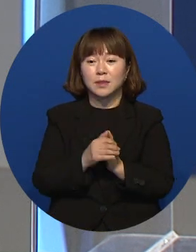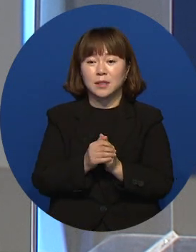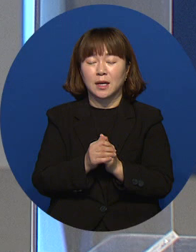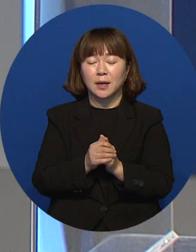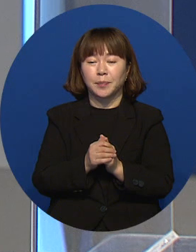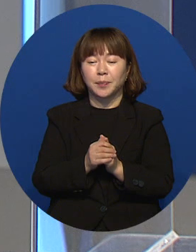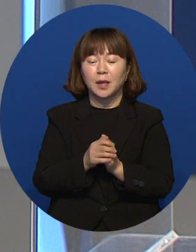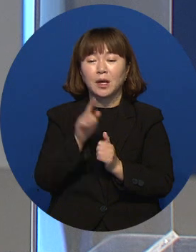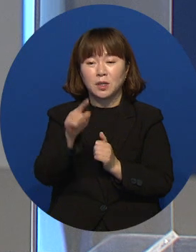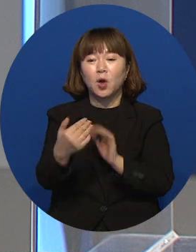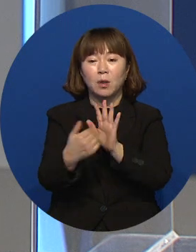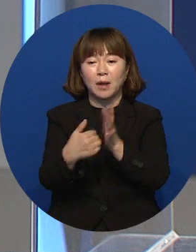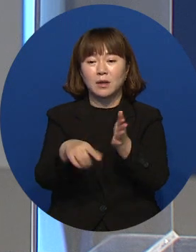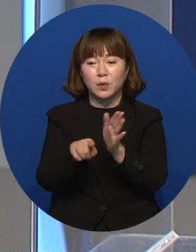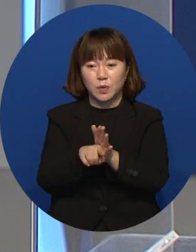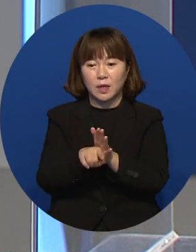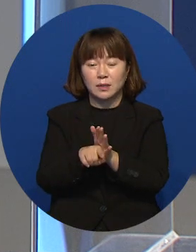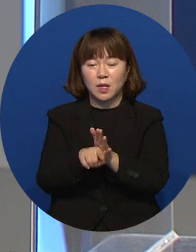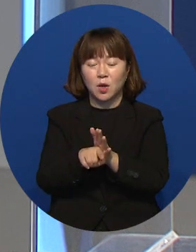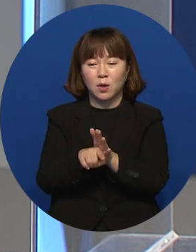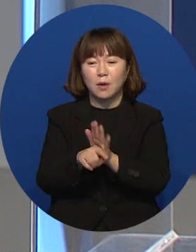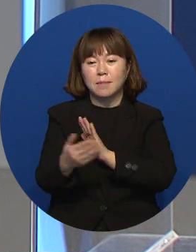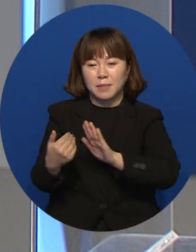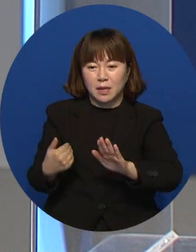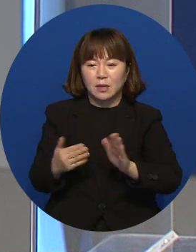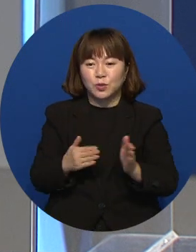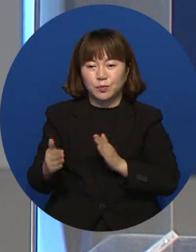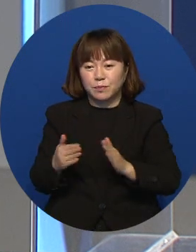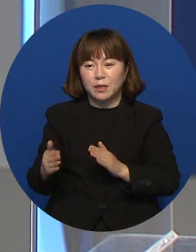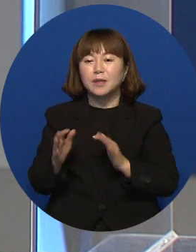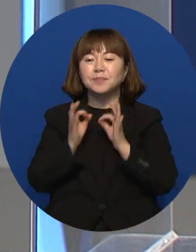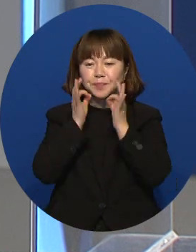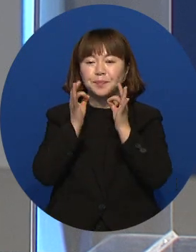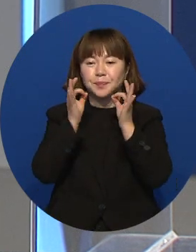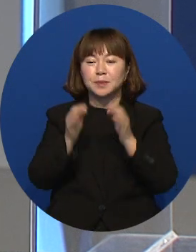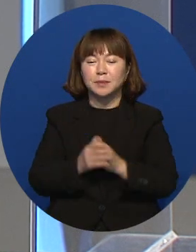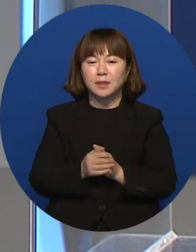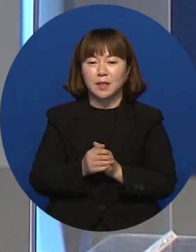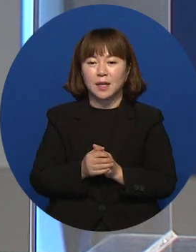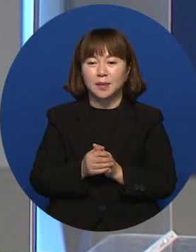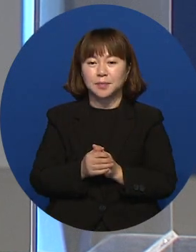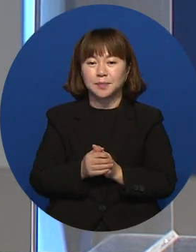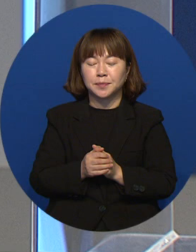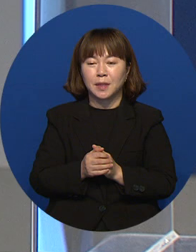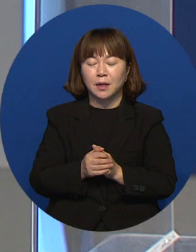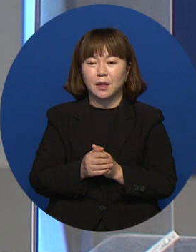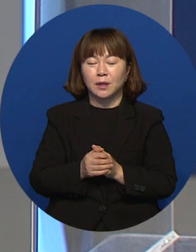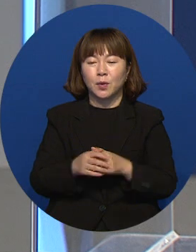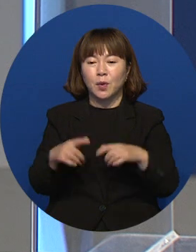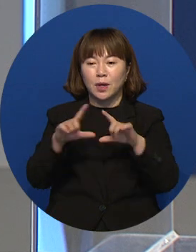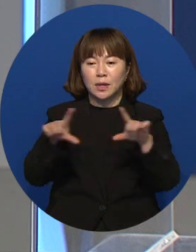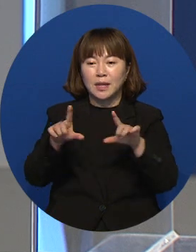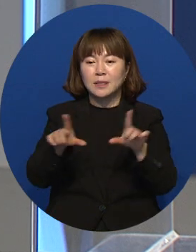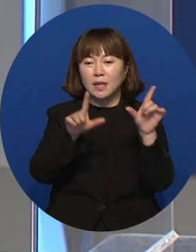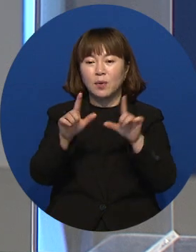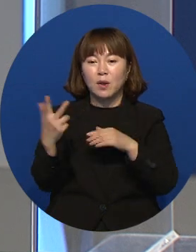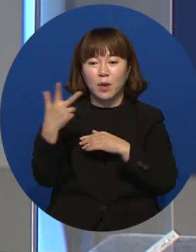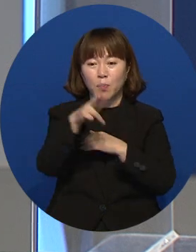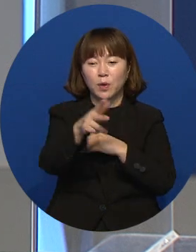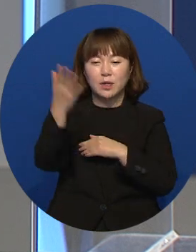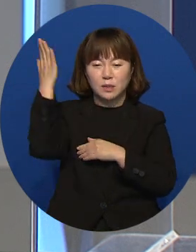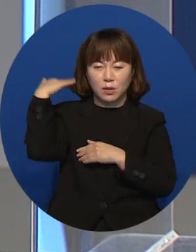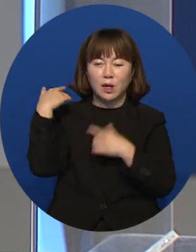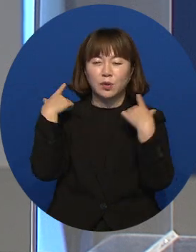그런게 없도록 해야 된다는 시행착오를 최대한 줄이려고 노력하고 있고요 내일부터 시작되는 일상 회복이 이전과 같을 순 없습니다 그렇지만